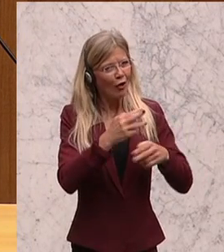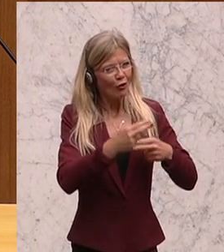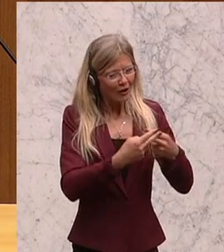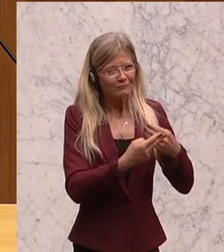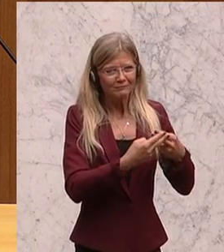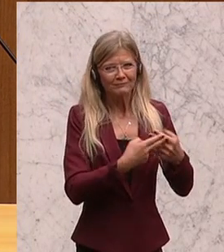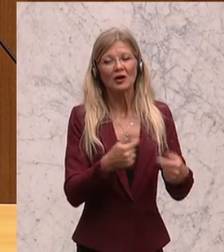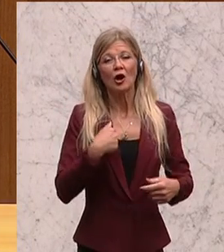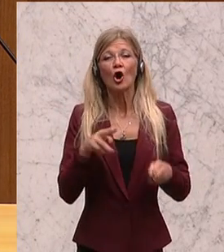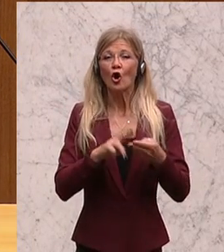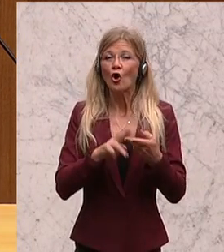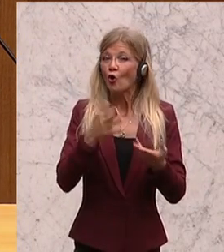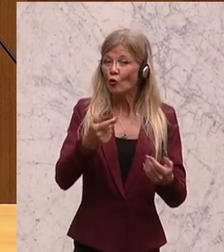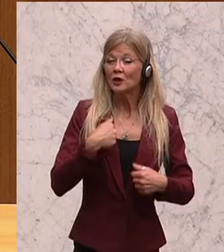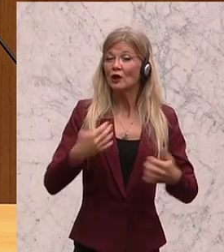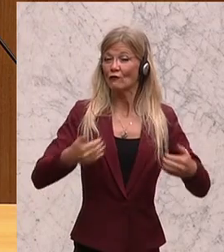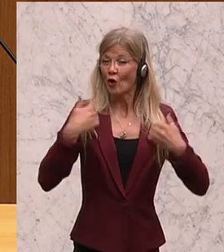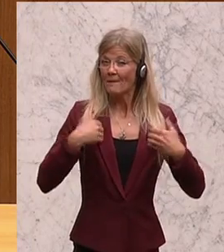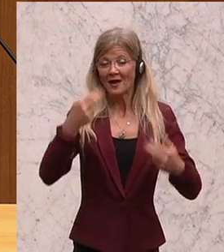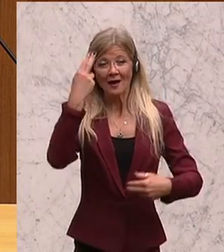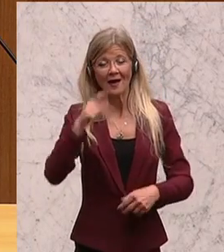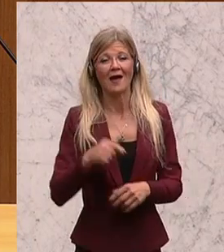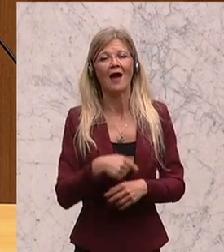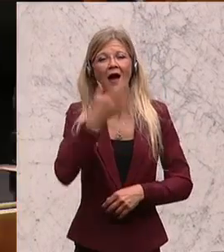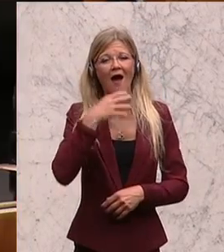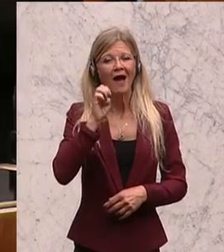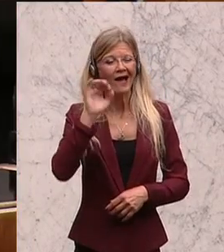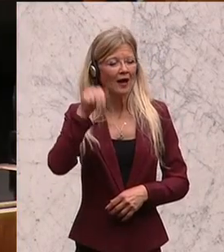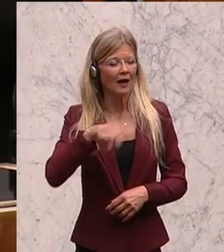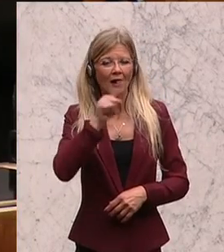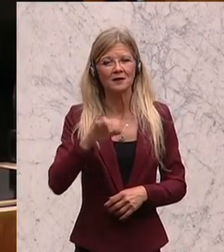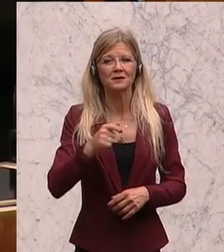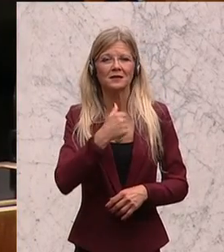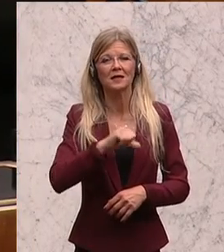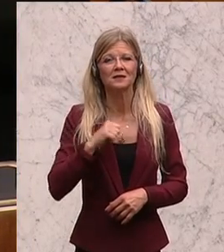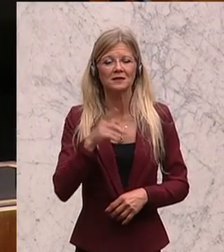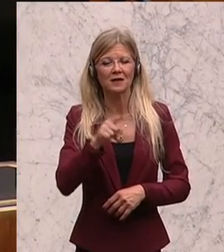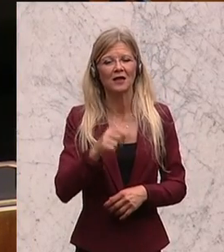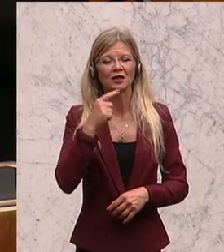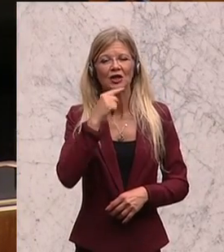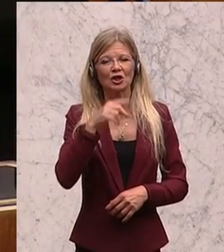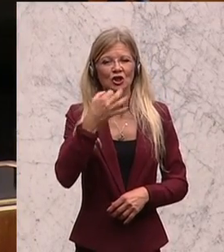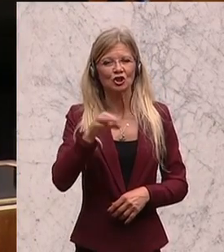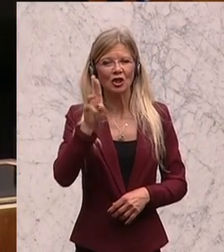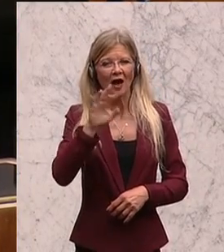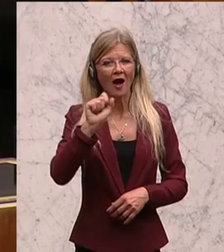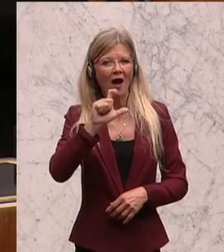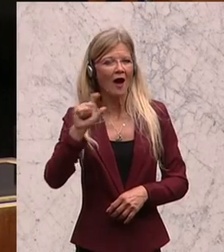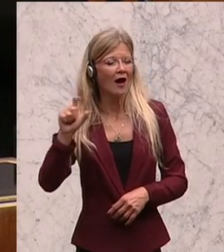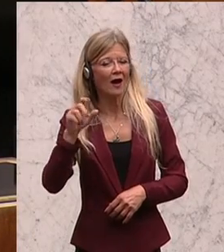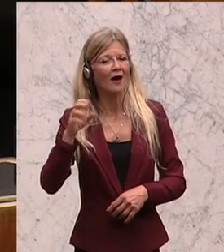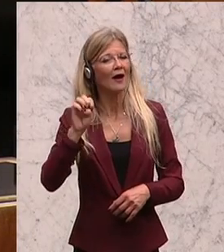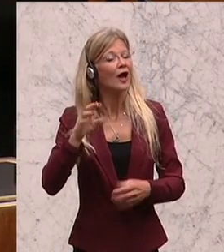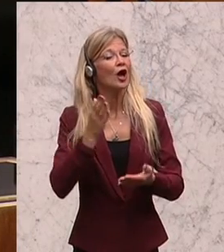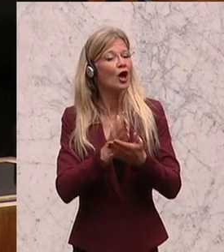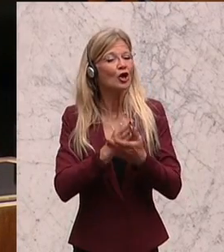sich auch schon in Aussagen dazu bekannt hat, auch wenn er noch zurückrudern musste. Aber es gibt immer die Chance auf ein